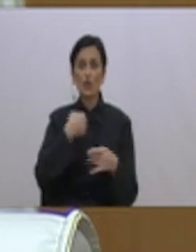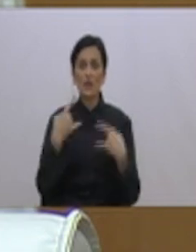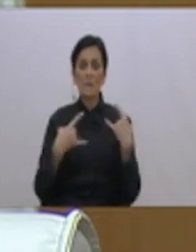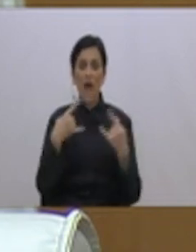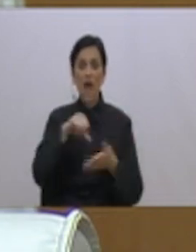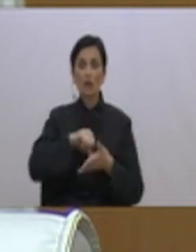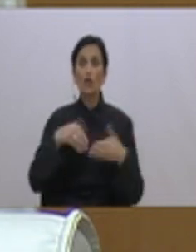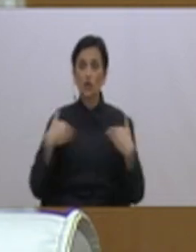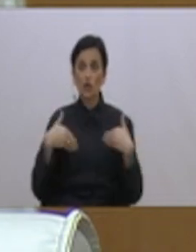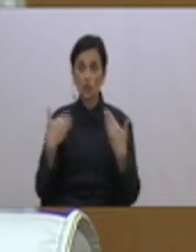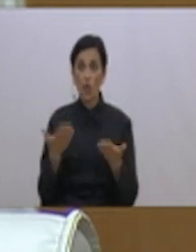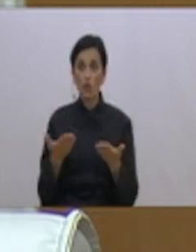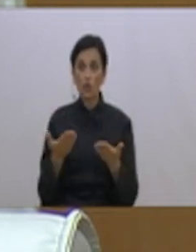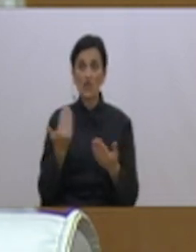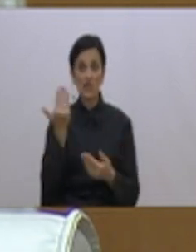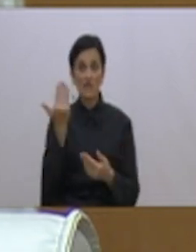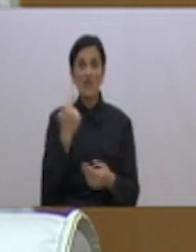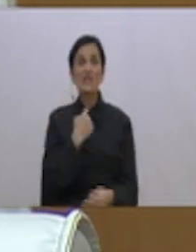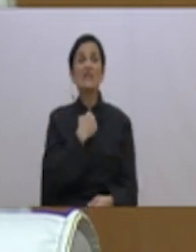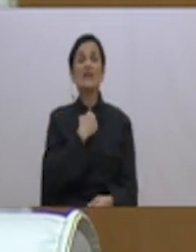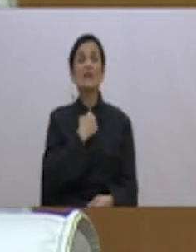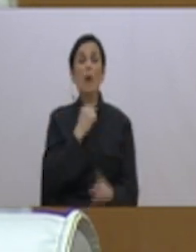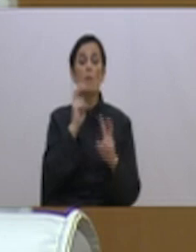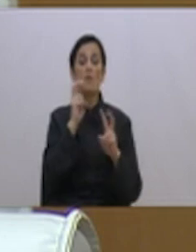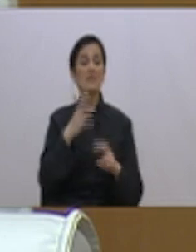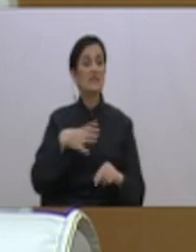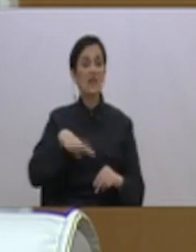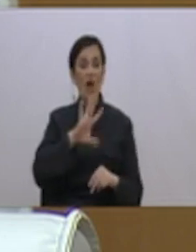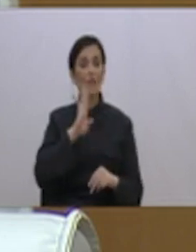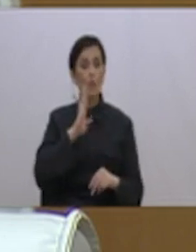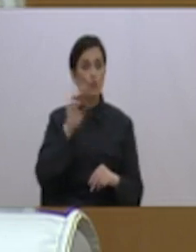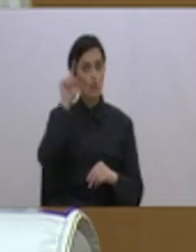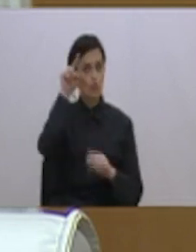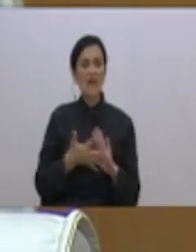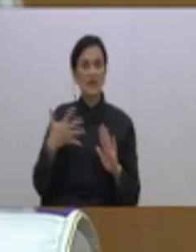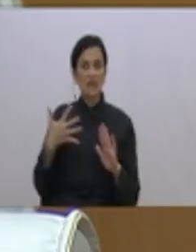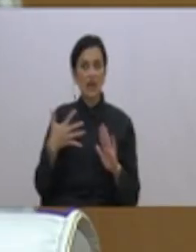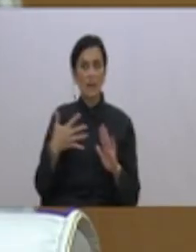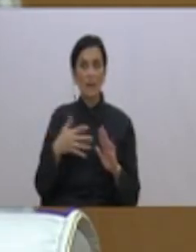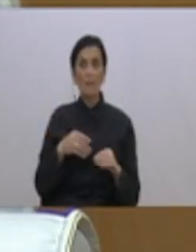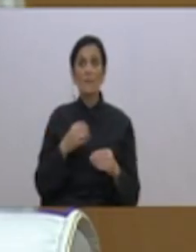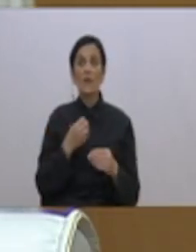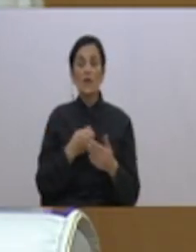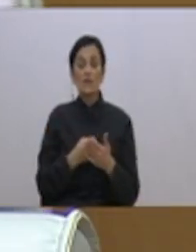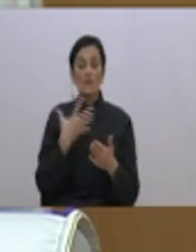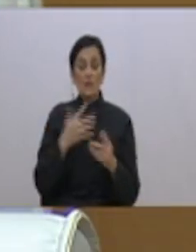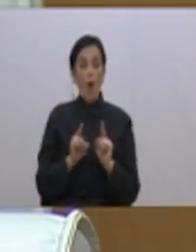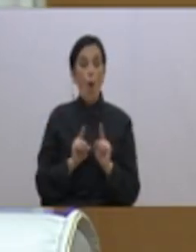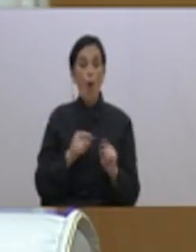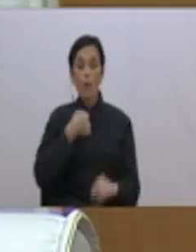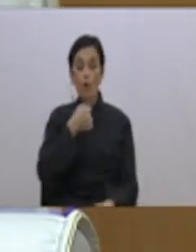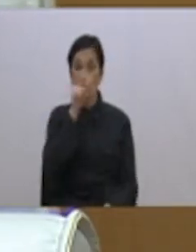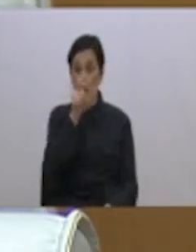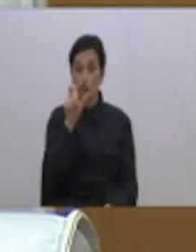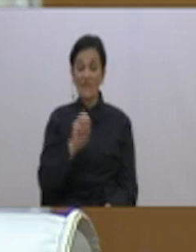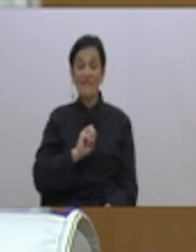წარმომადგენლებს. გილოცავთ, თქვენი ხმა არამხოლოდ საქართველოში, არამედ ბრიუსელშიც კარგად ისმის. ძვირფასო ოპოზიციონერო ჟურნალისტებო,